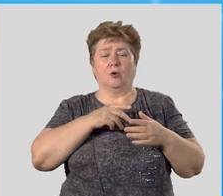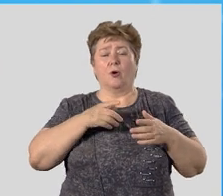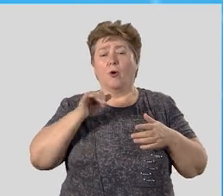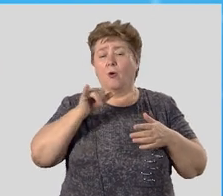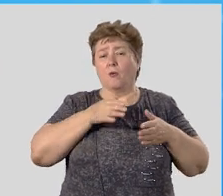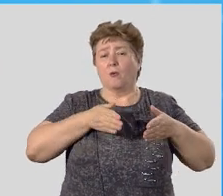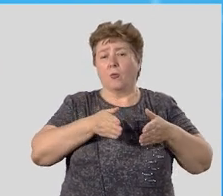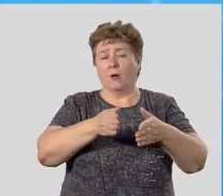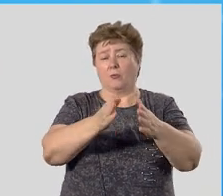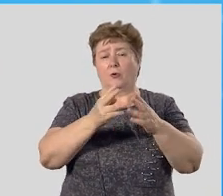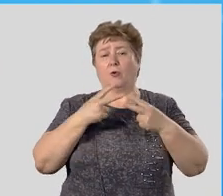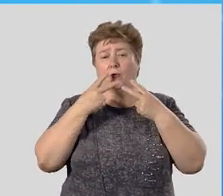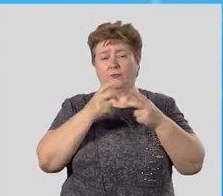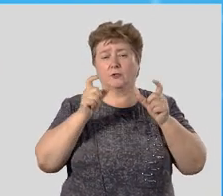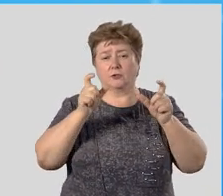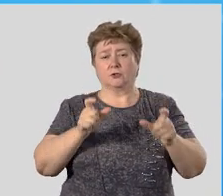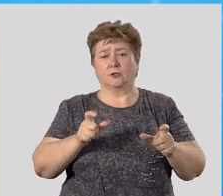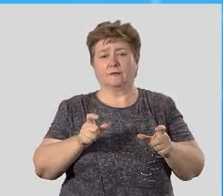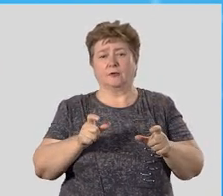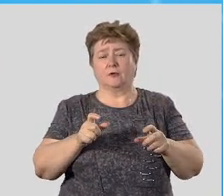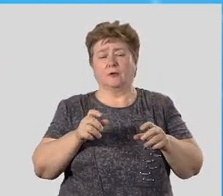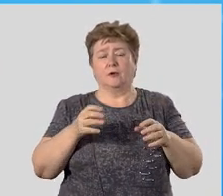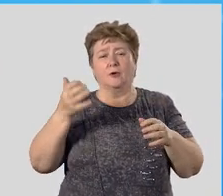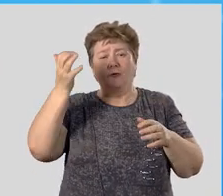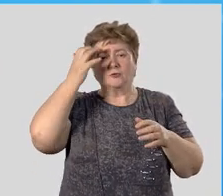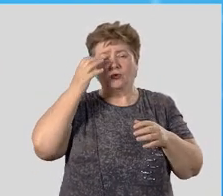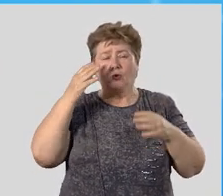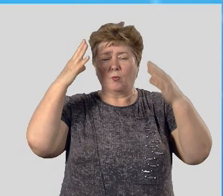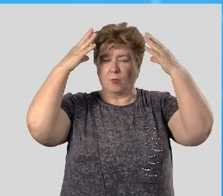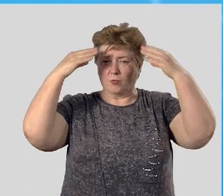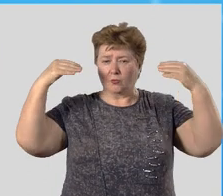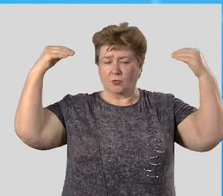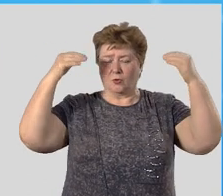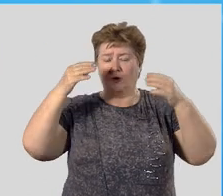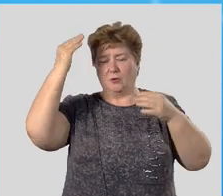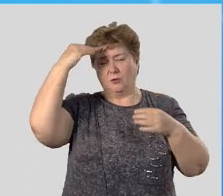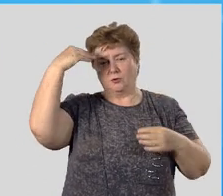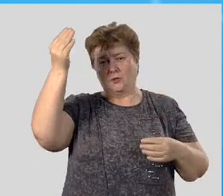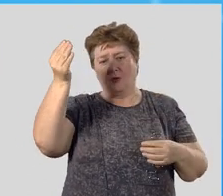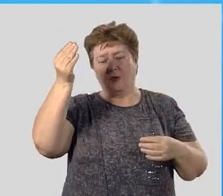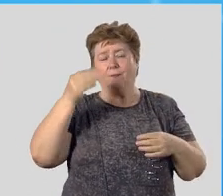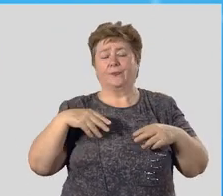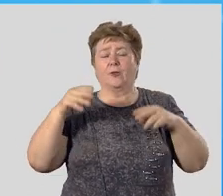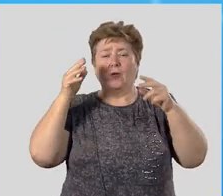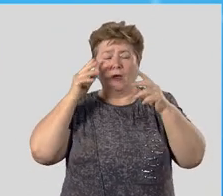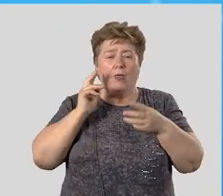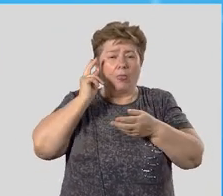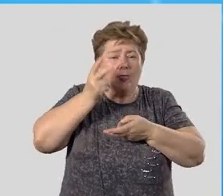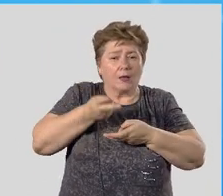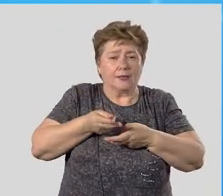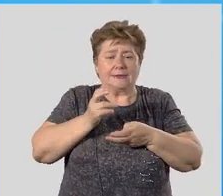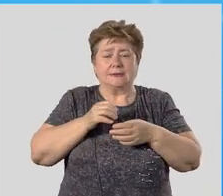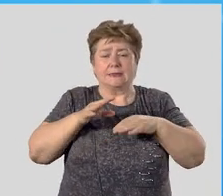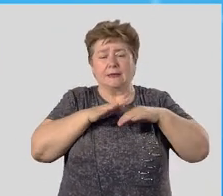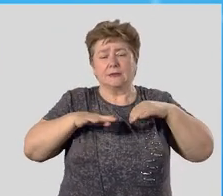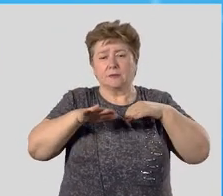дороги они заметили человека в черной широкополой шляпе. Он склонился над